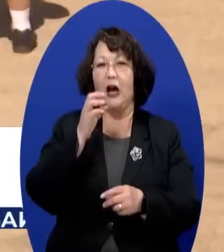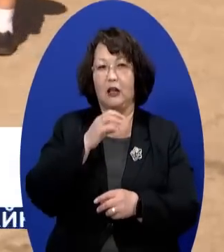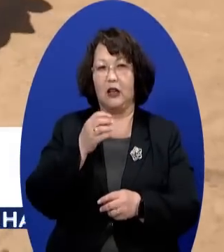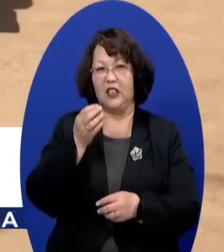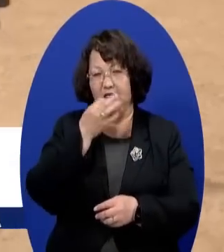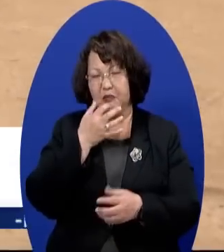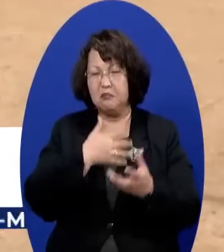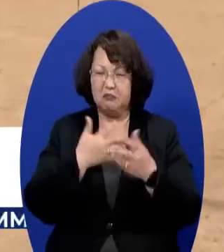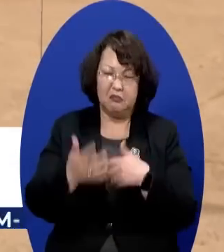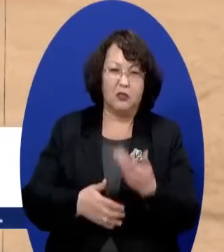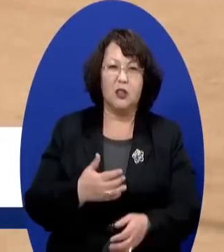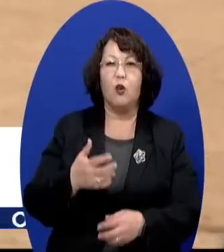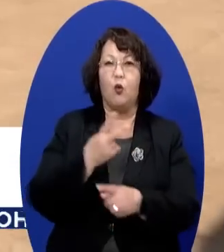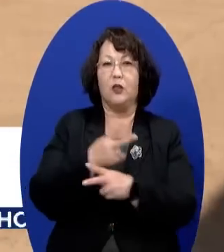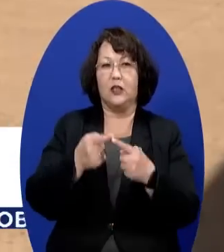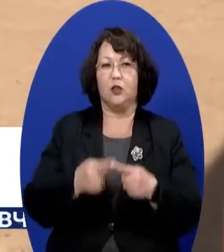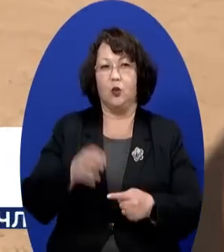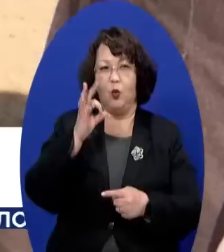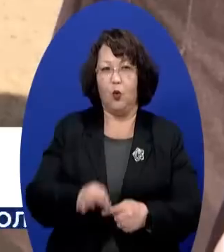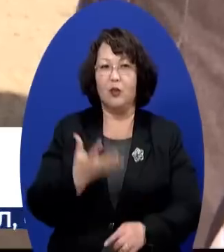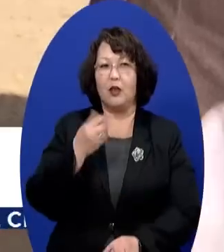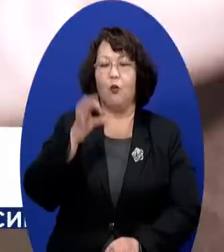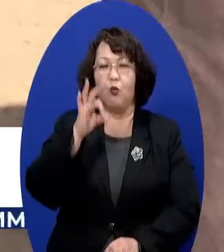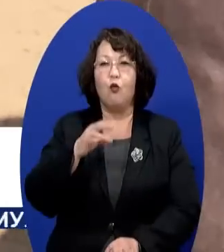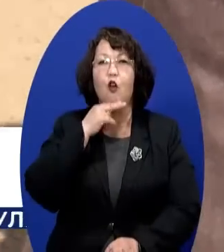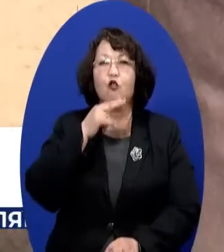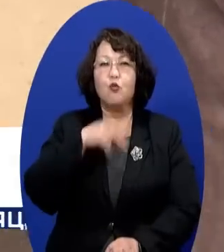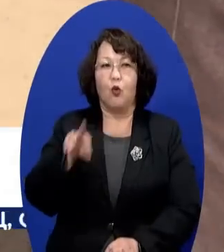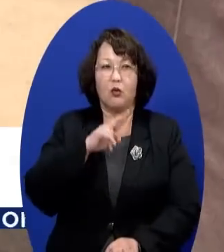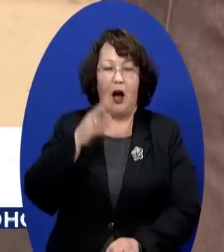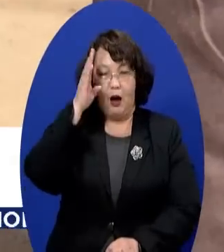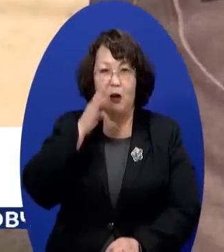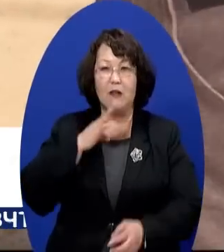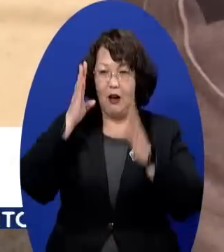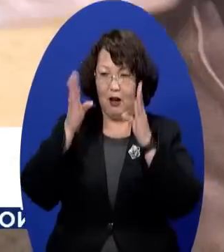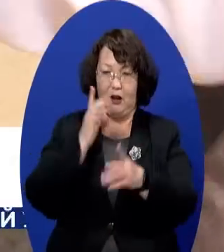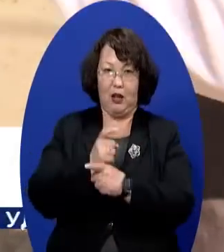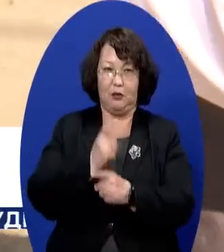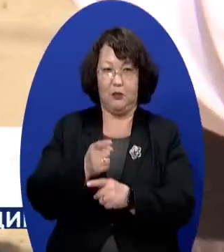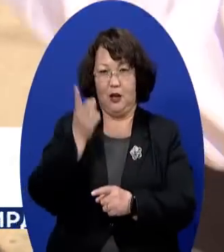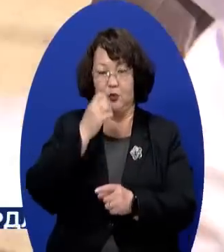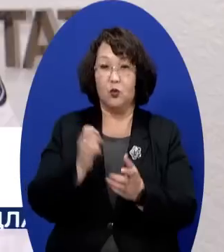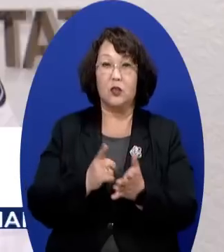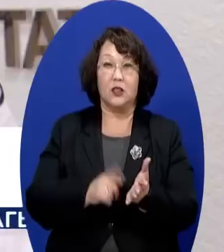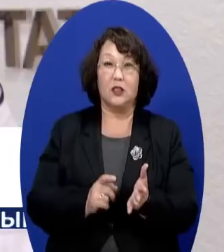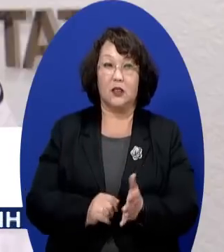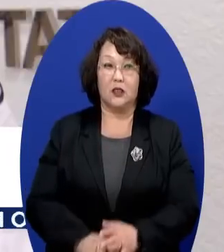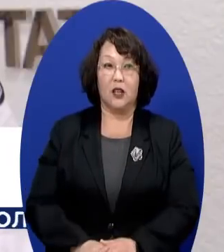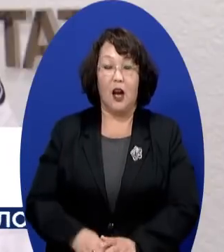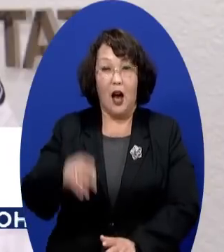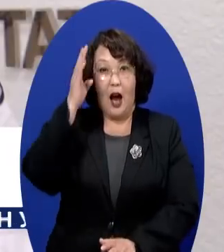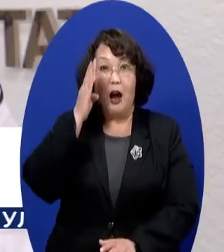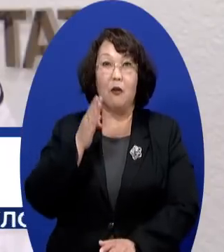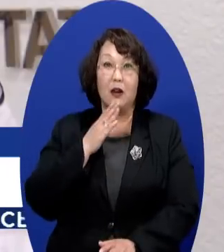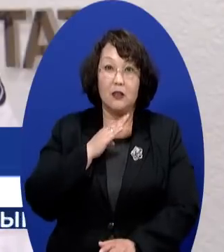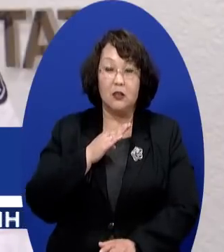байгаа хүүхдийн 50 орчим хувийг охид эзэлж байна. Үүнд эцэг эхийн анхаарал хамгийн чухал гэдгийг хэллээ. Эцэг эхчүүд гэртээ байгаа юм